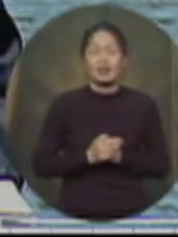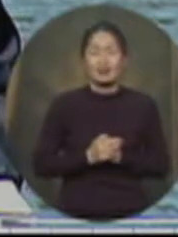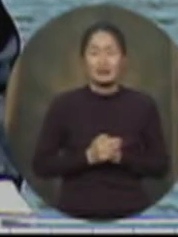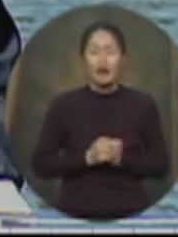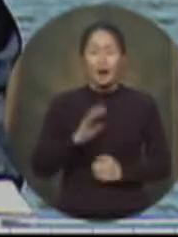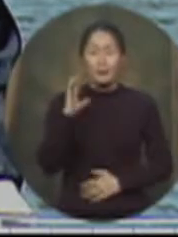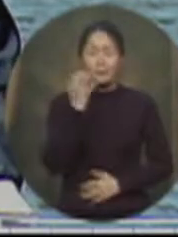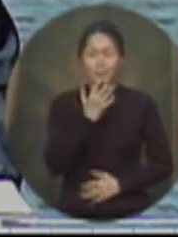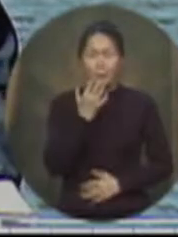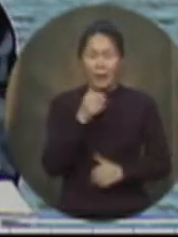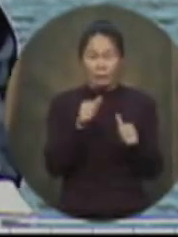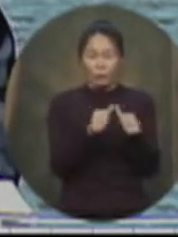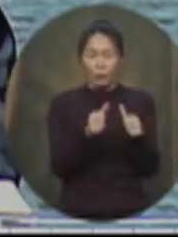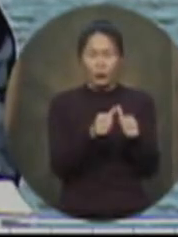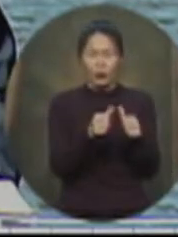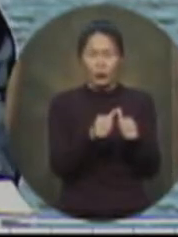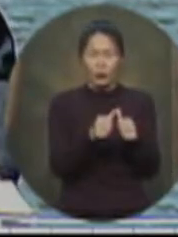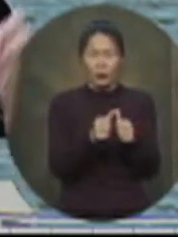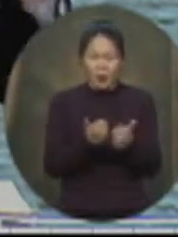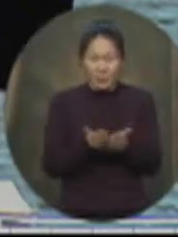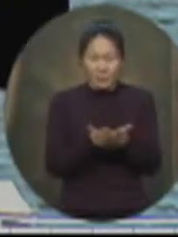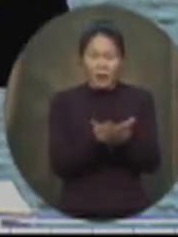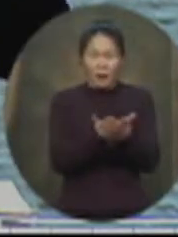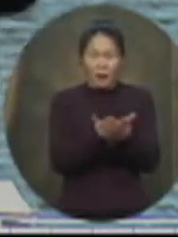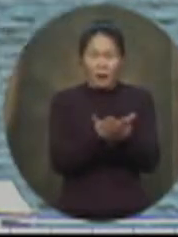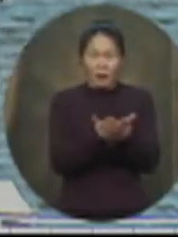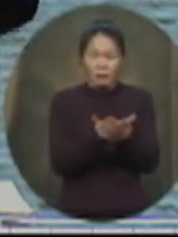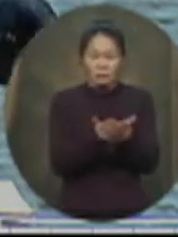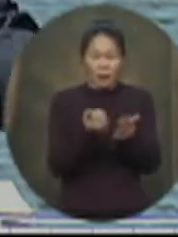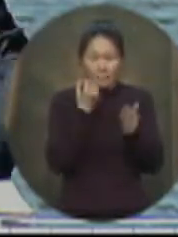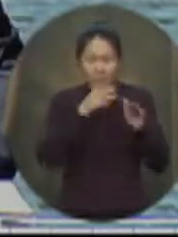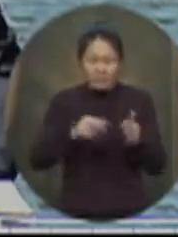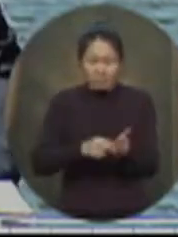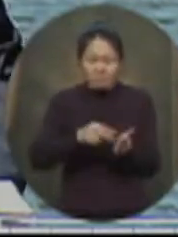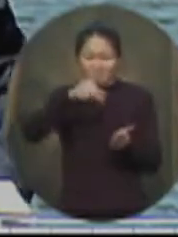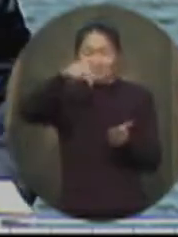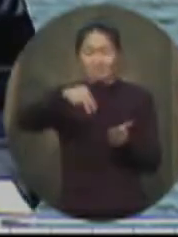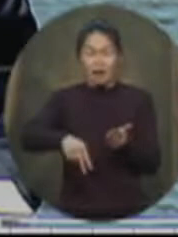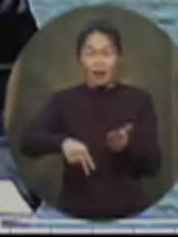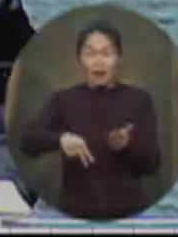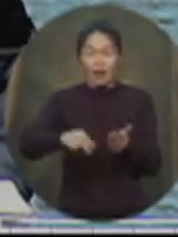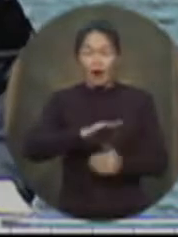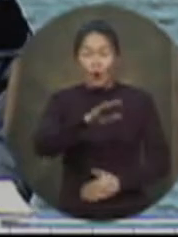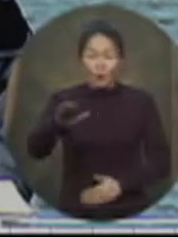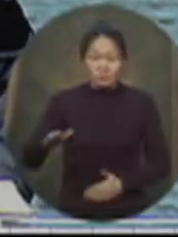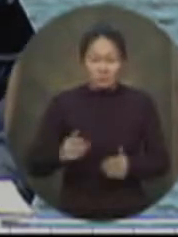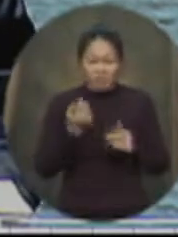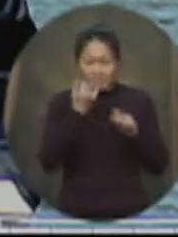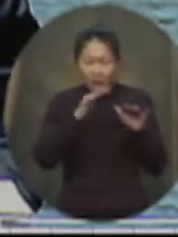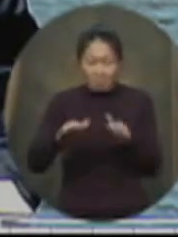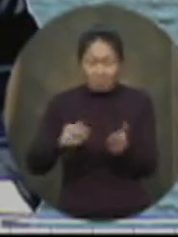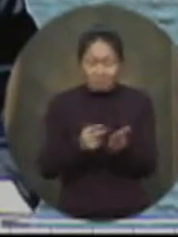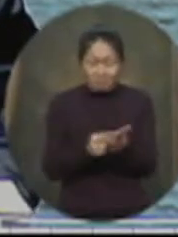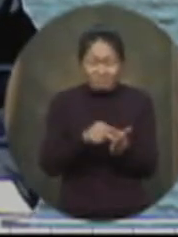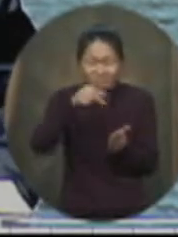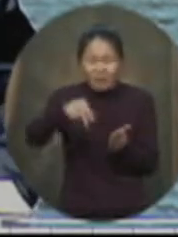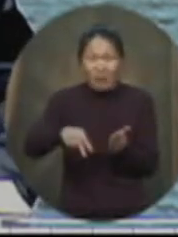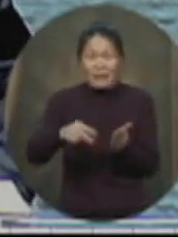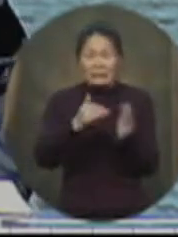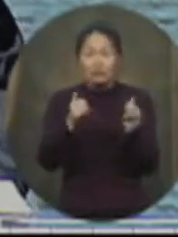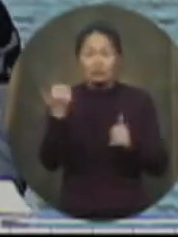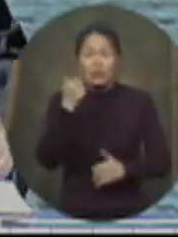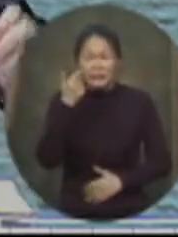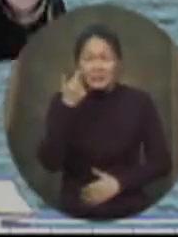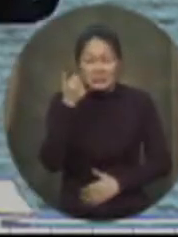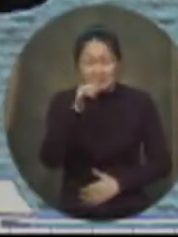베드로가 백전 에 서서 바다 위를 뛰어 내렸습니다 세상에 바다 위로 뛰어 내릴 사람이 누가 있습니까